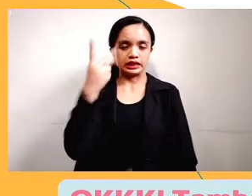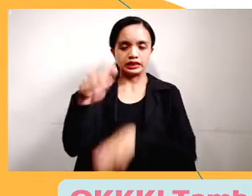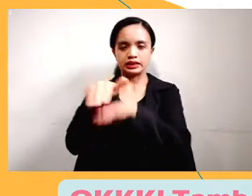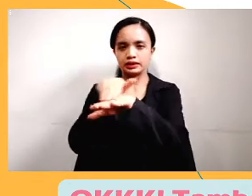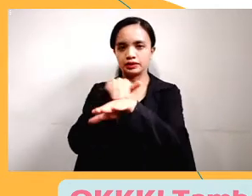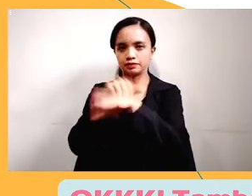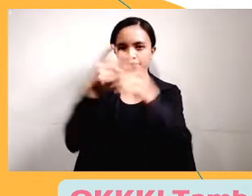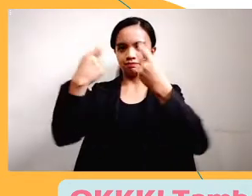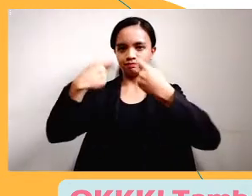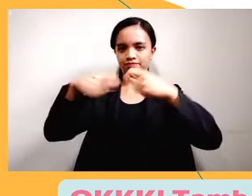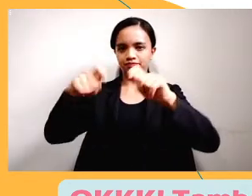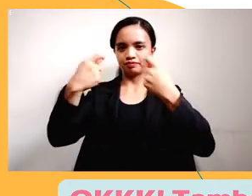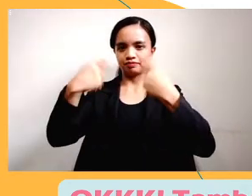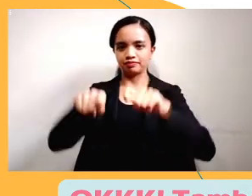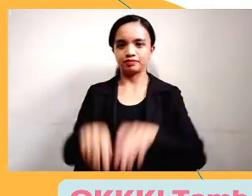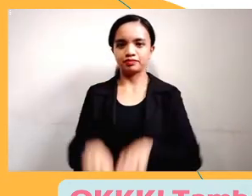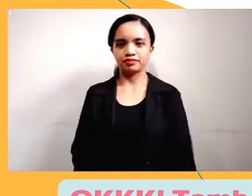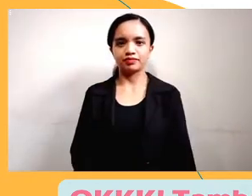Ako.